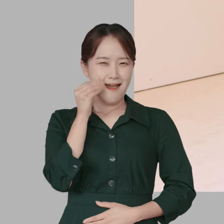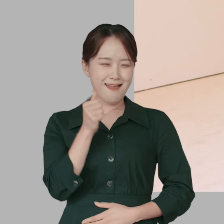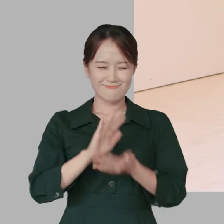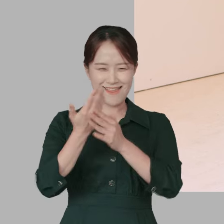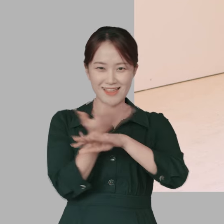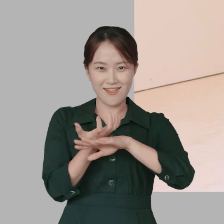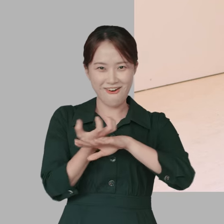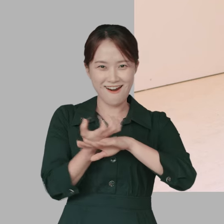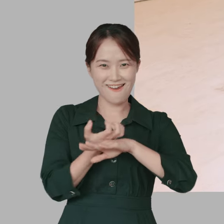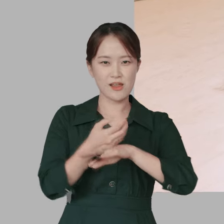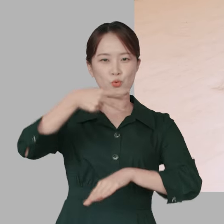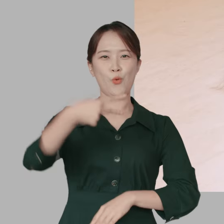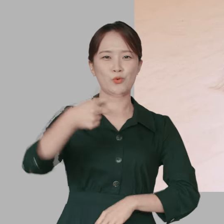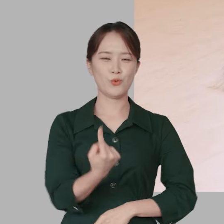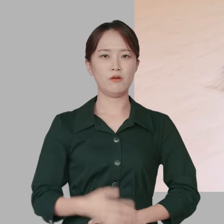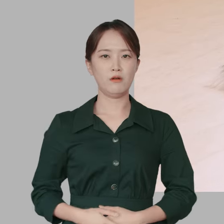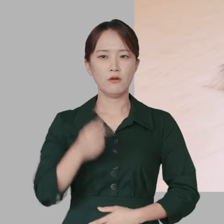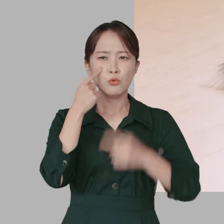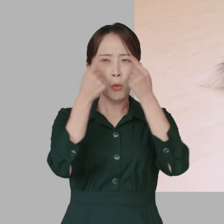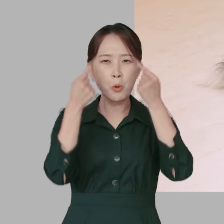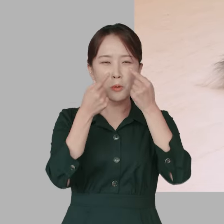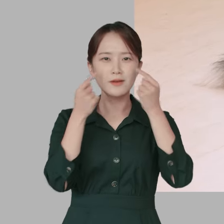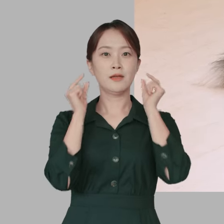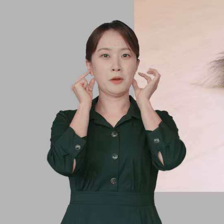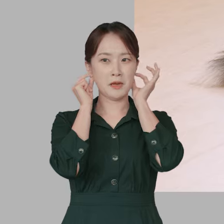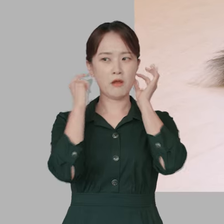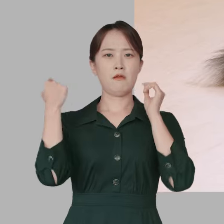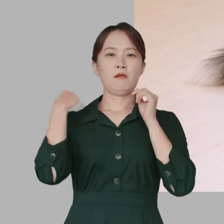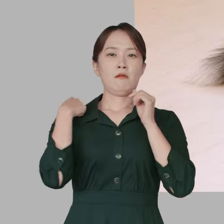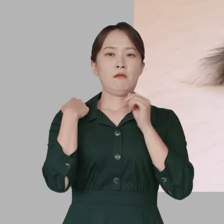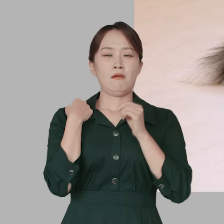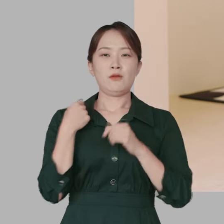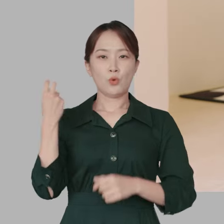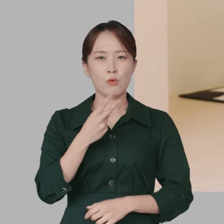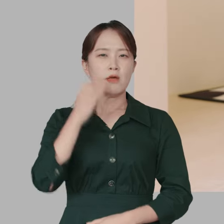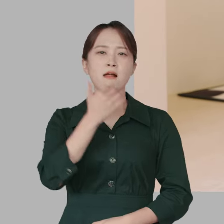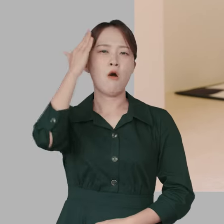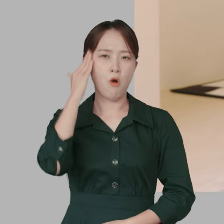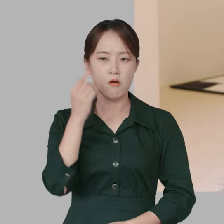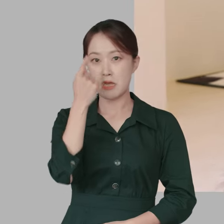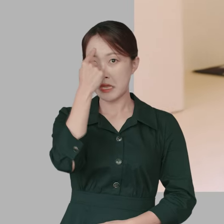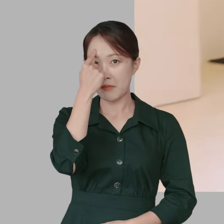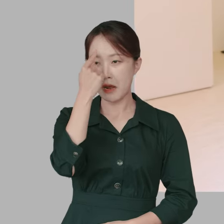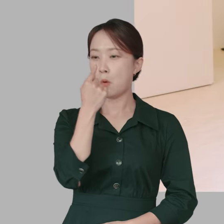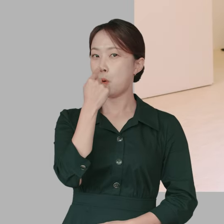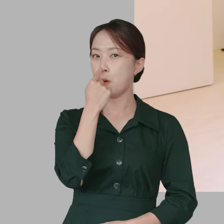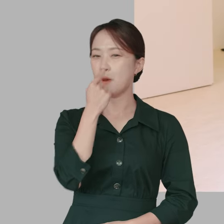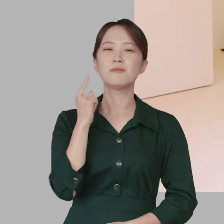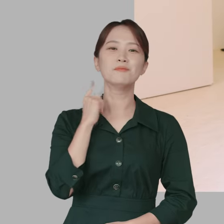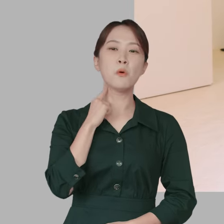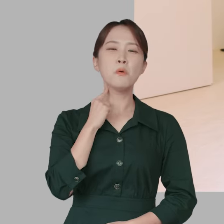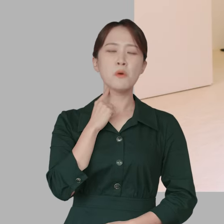청각장애인 보조견 도도 눈 주위와 귀 등과 뒷다리는 검은색이고 이마와 콧등 목